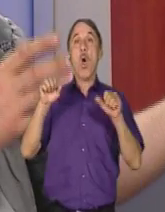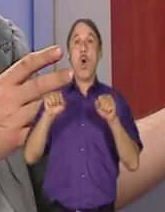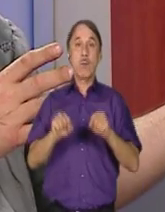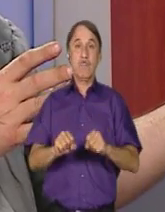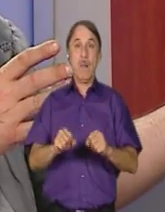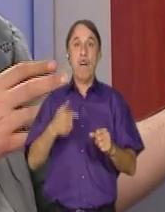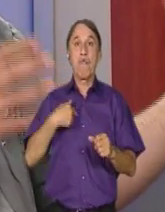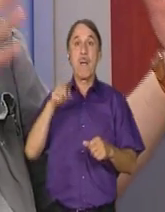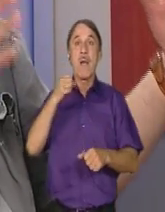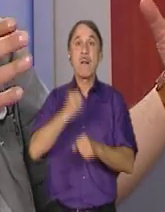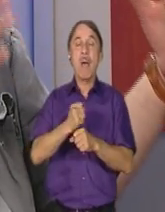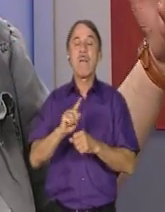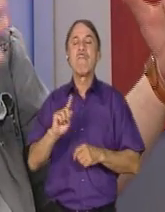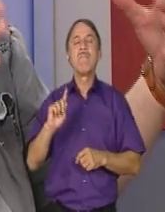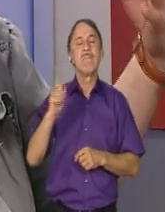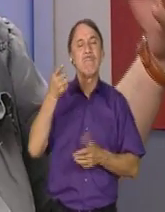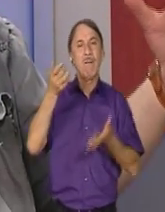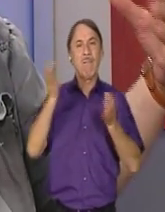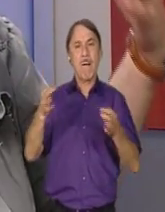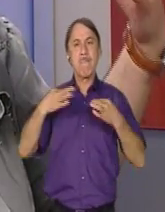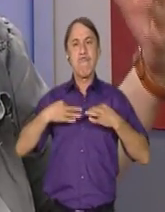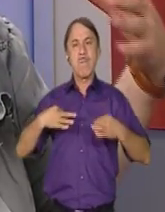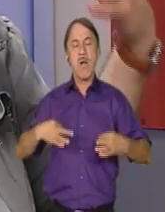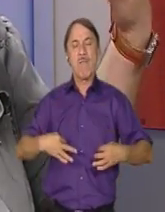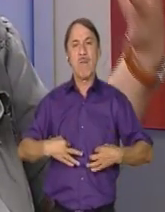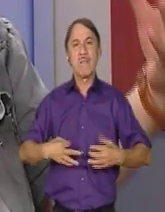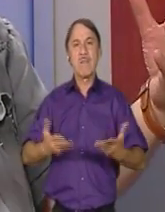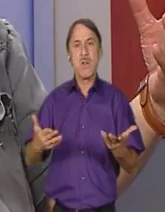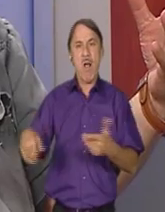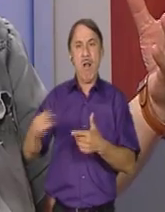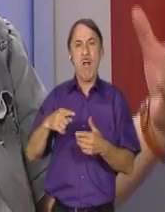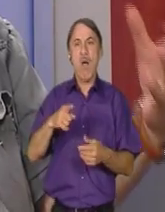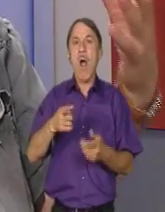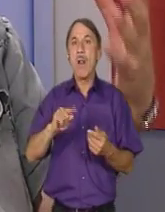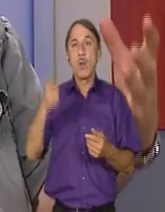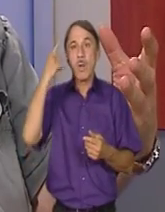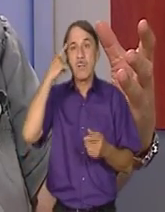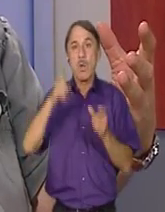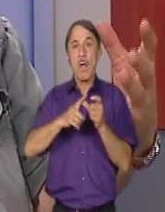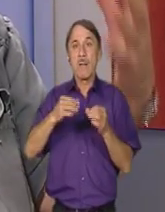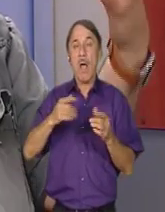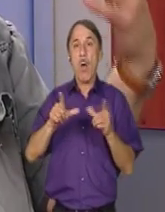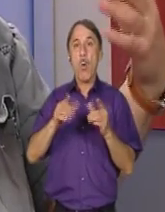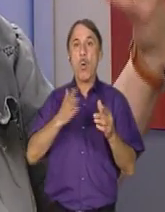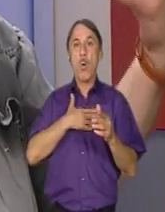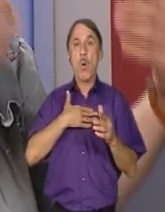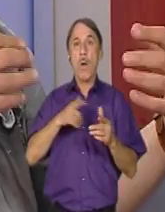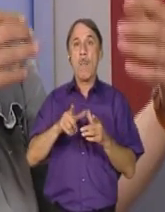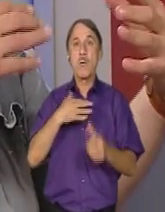je ozbiljno. Mi to radimo na vrhunski, kvalitetan i profesionalan način. Ali to ne znači da